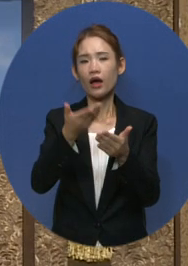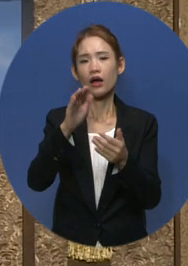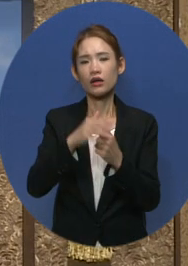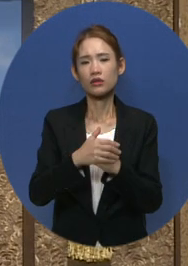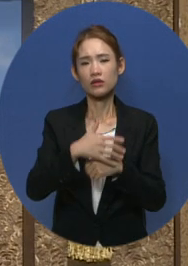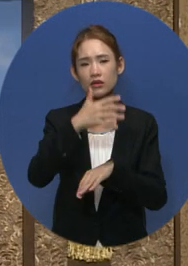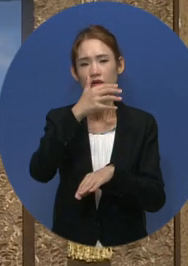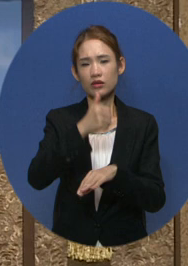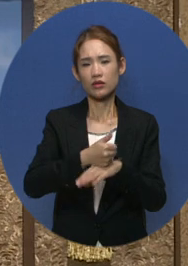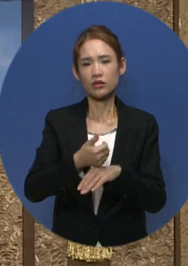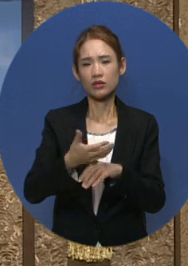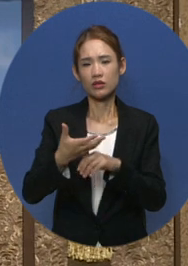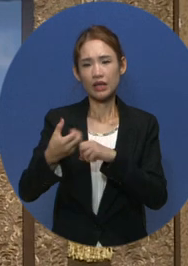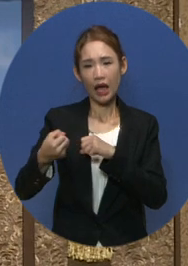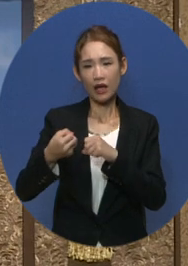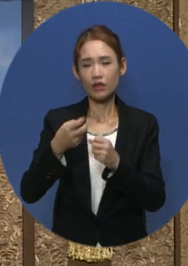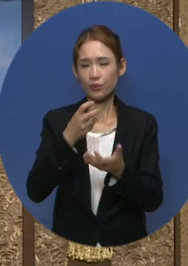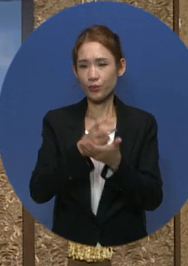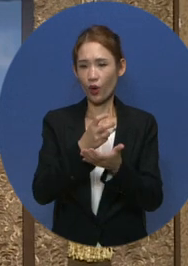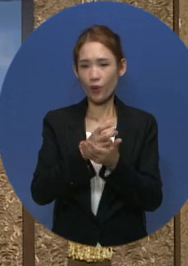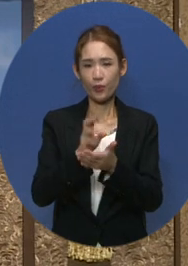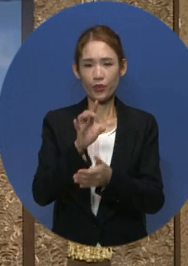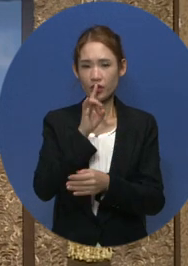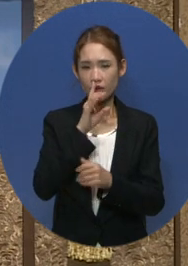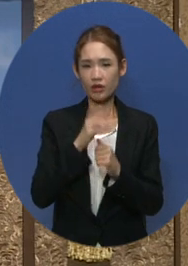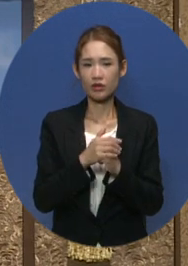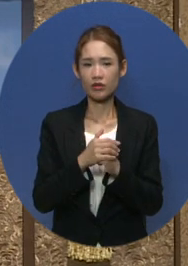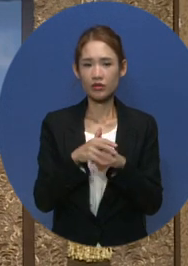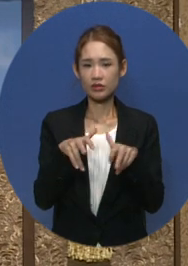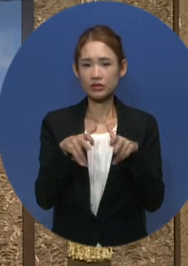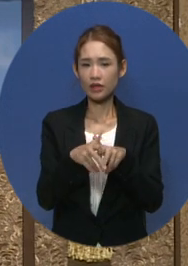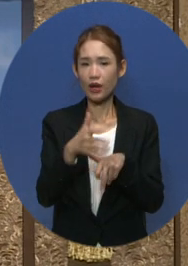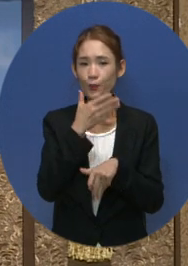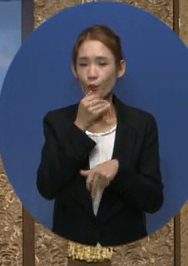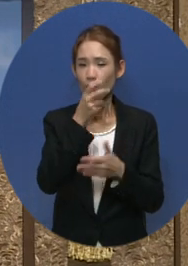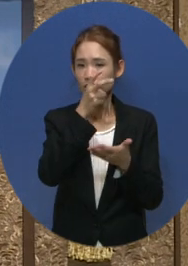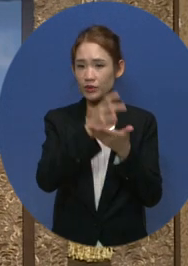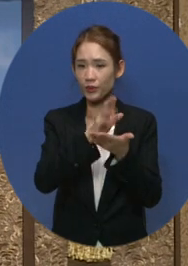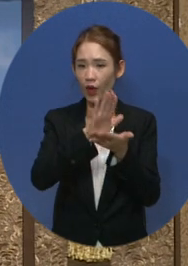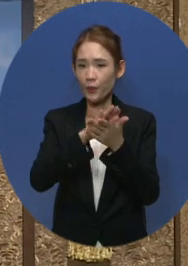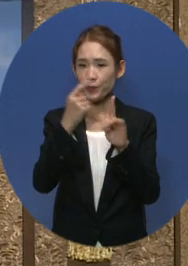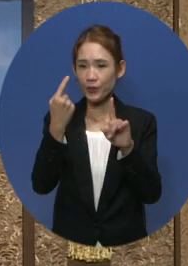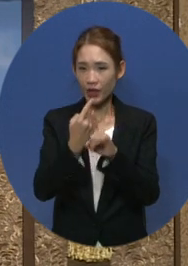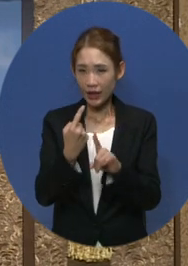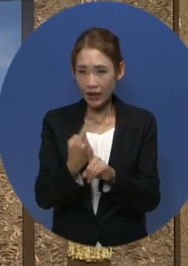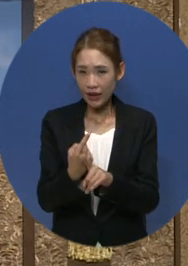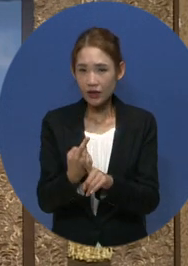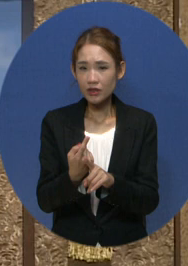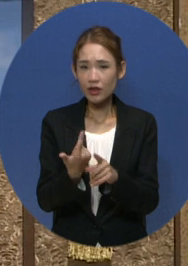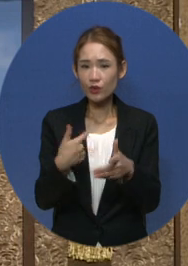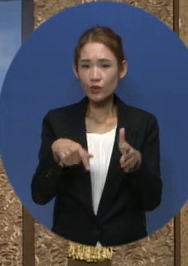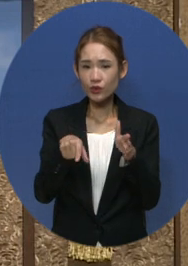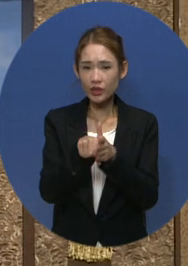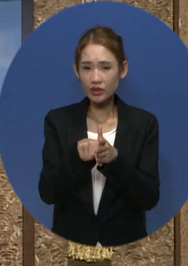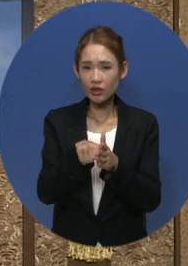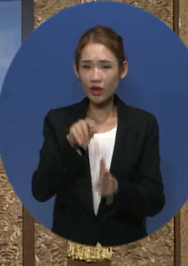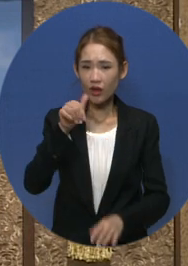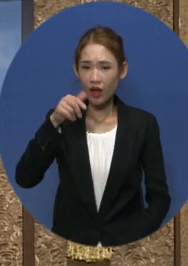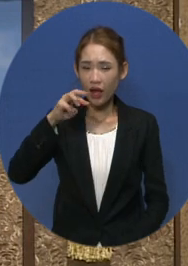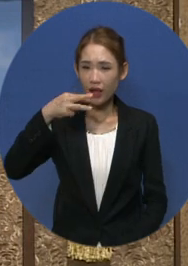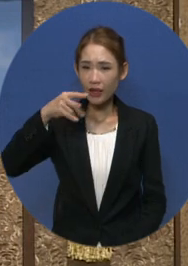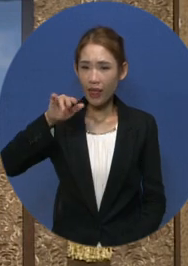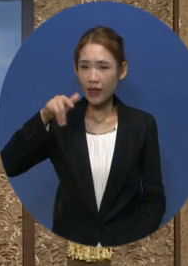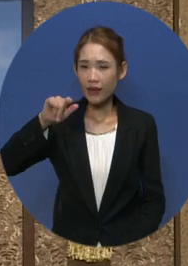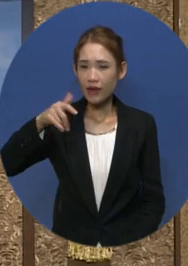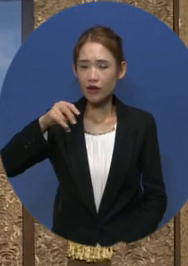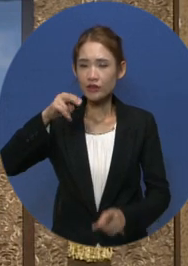이제 별도 법은 안 되고 장애인 복지법을 개정해 가지고 거기에 이제 헬런케어